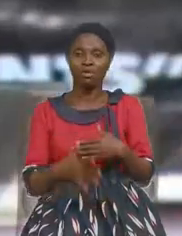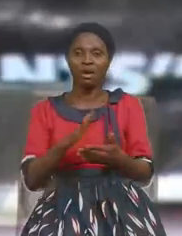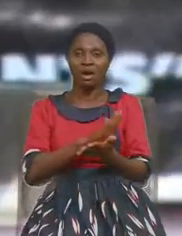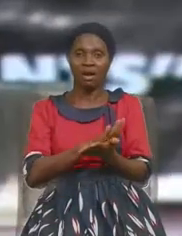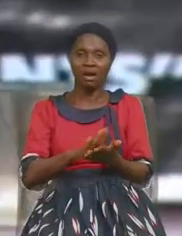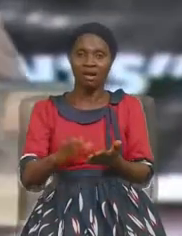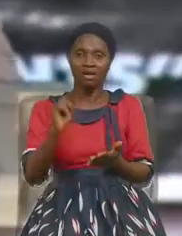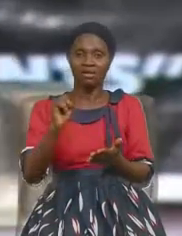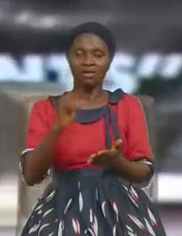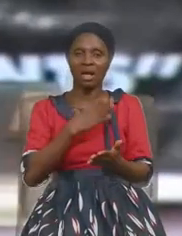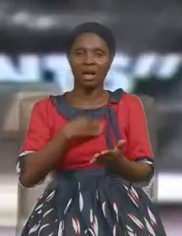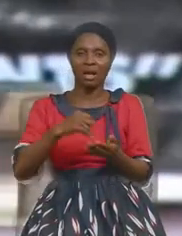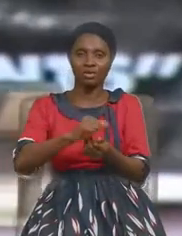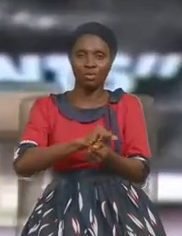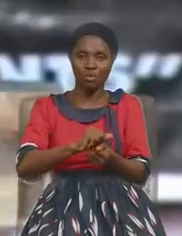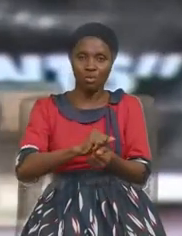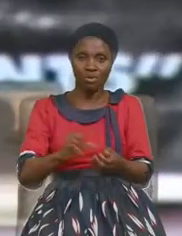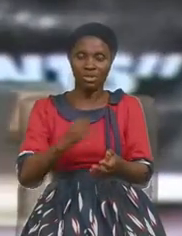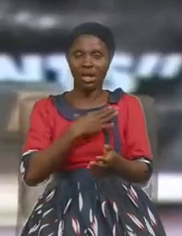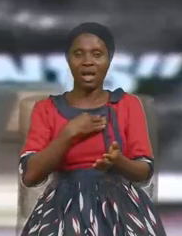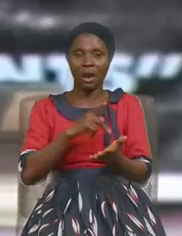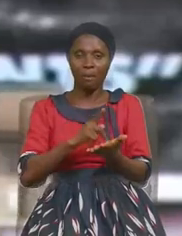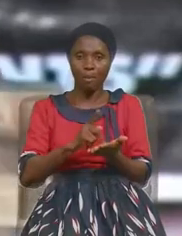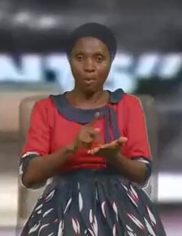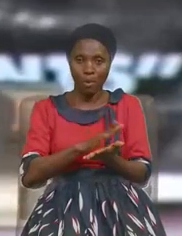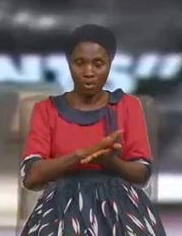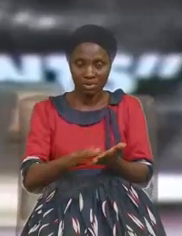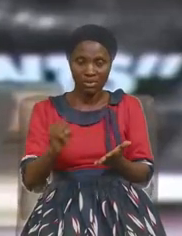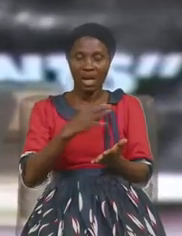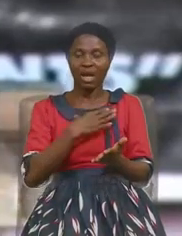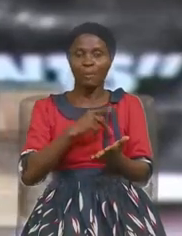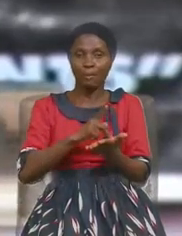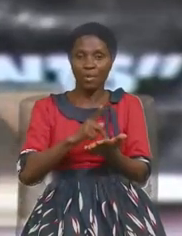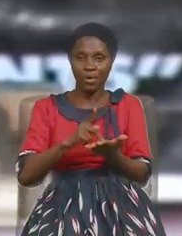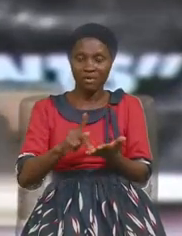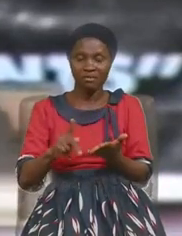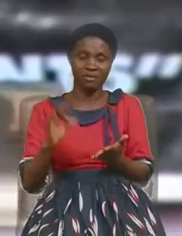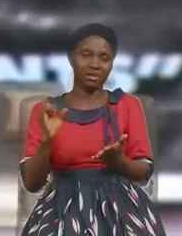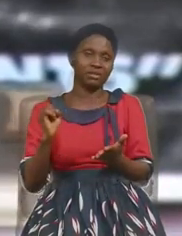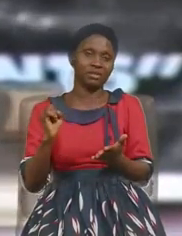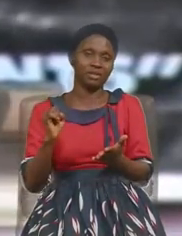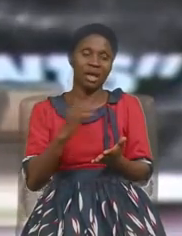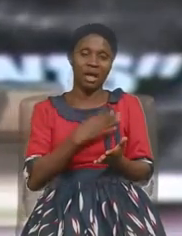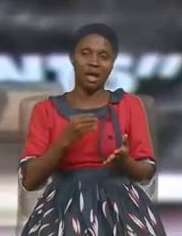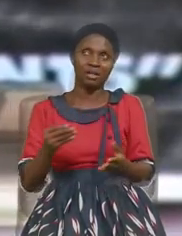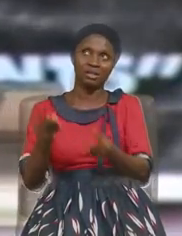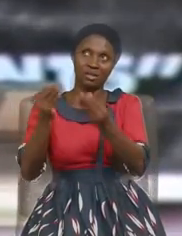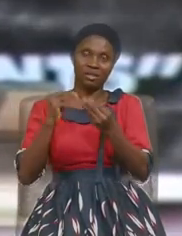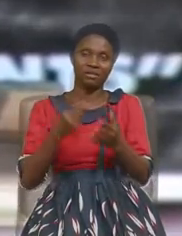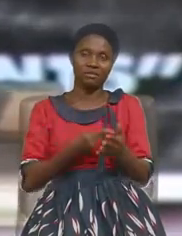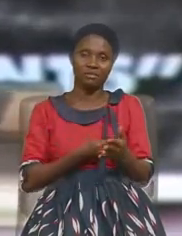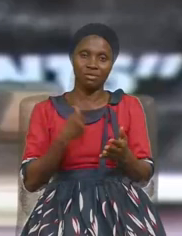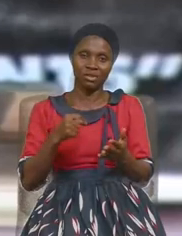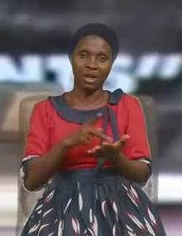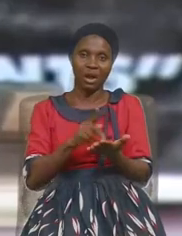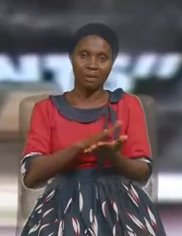purifie et lave et purge et purifie et nous accorde la pureté